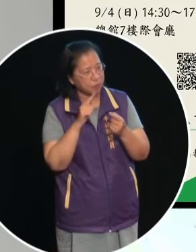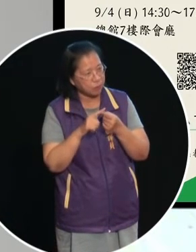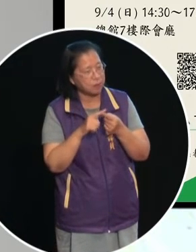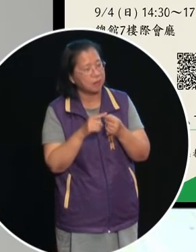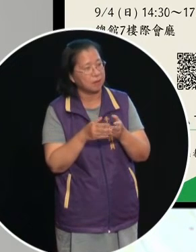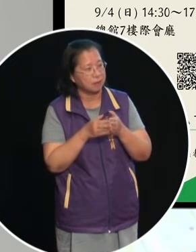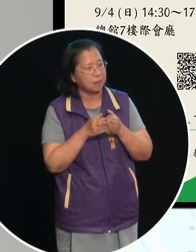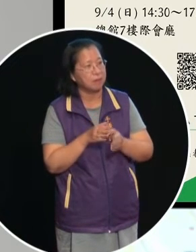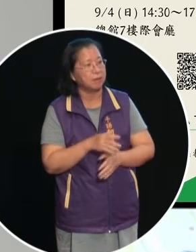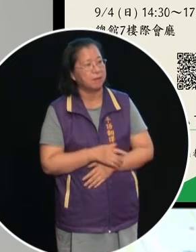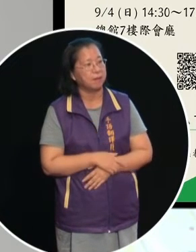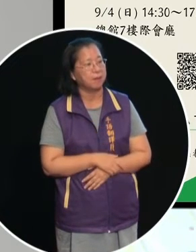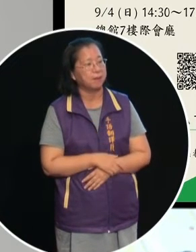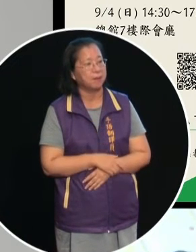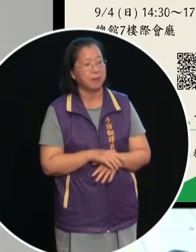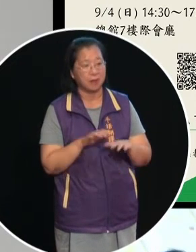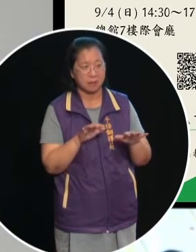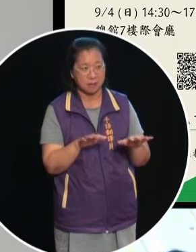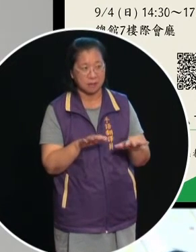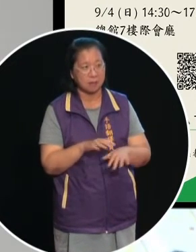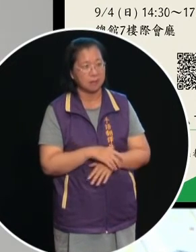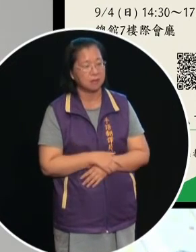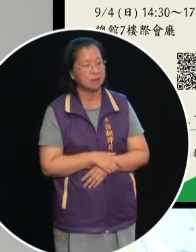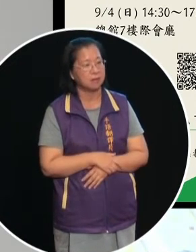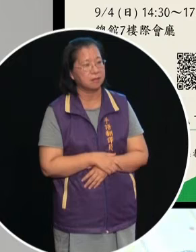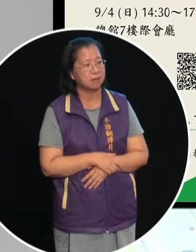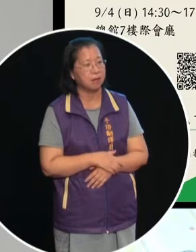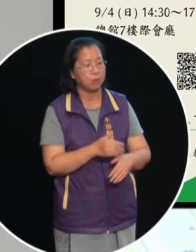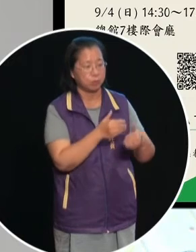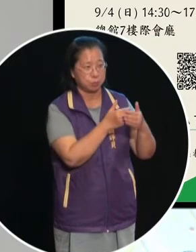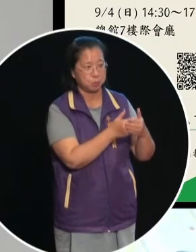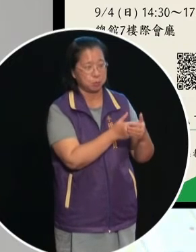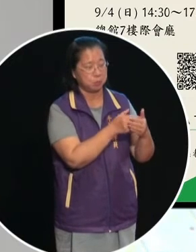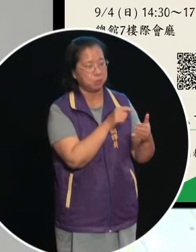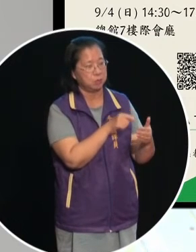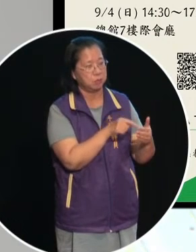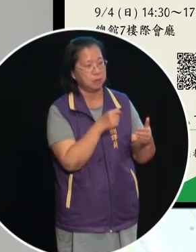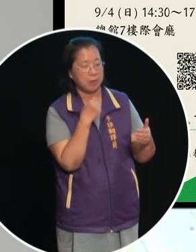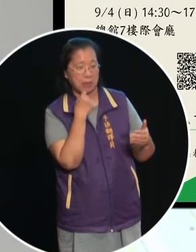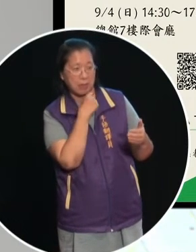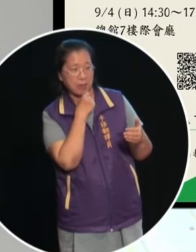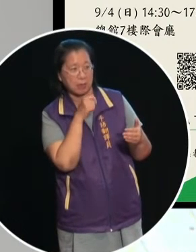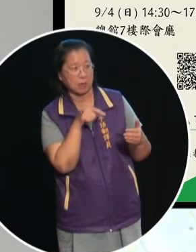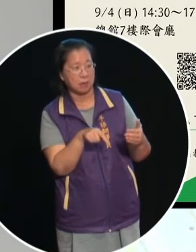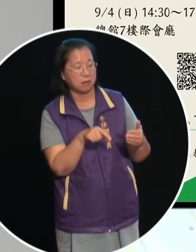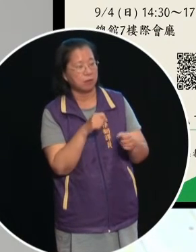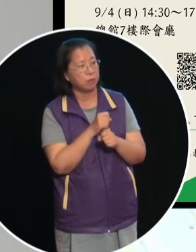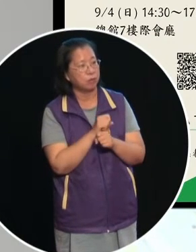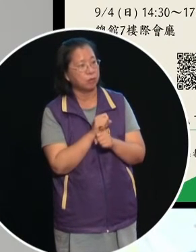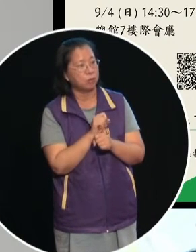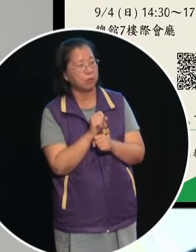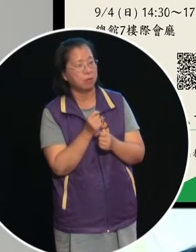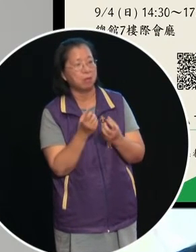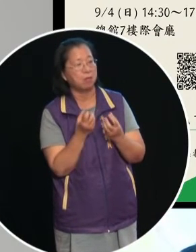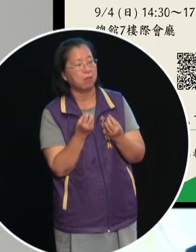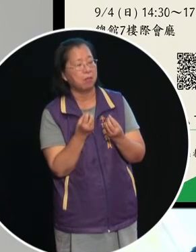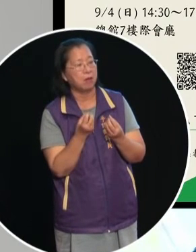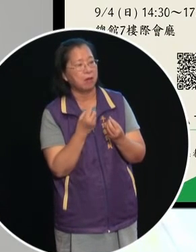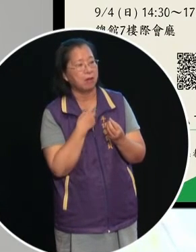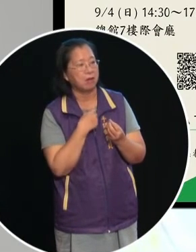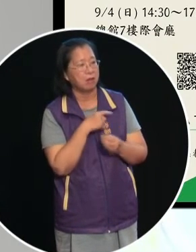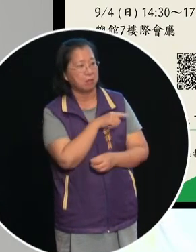为目前对岸中国台湾没有什么，没有做什么，他们都没做的犯错，